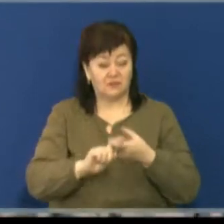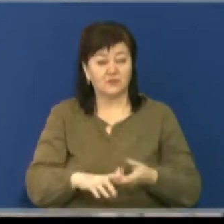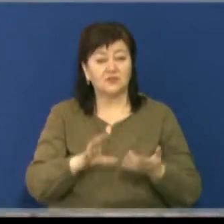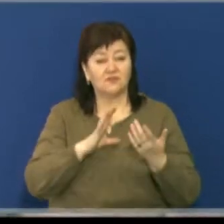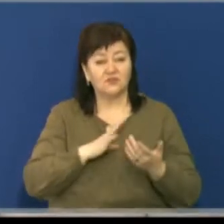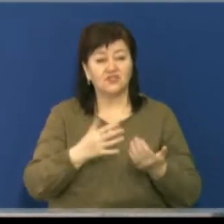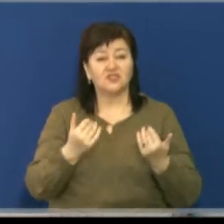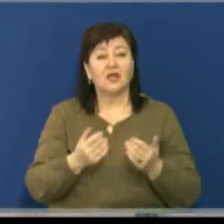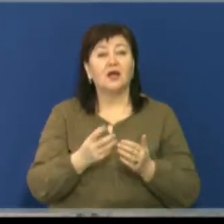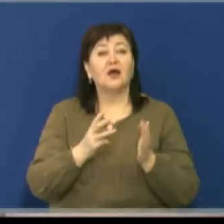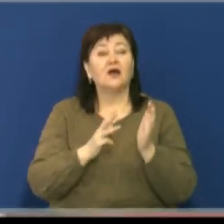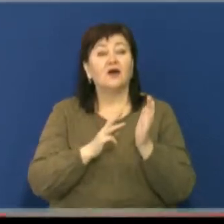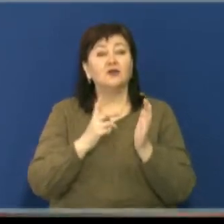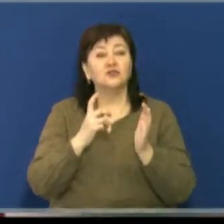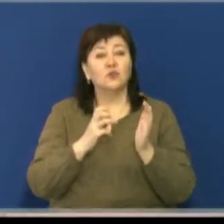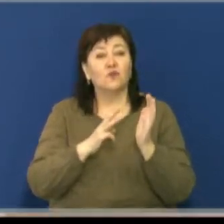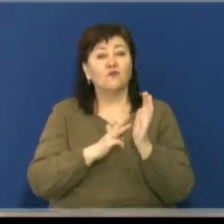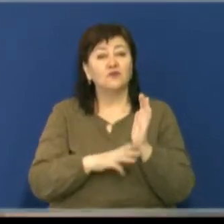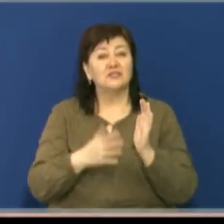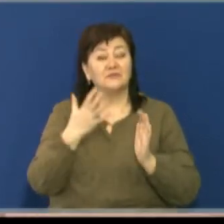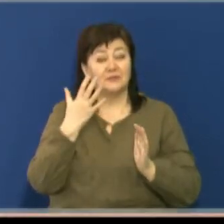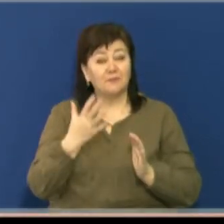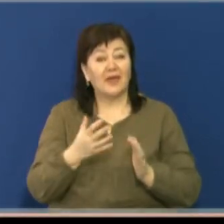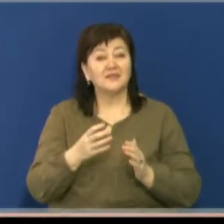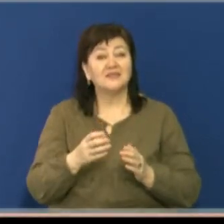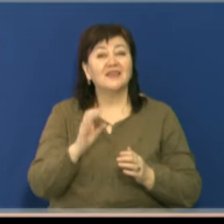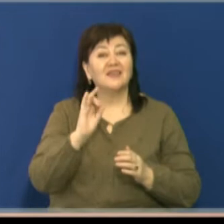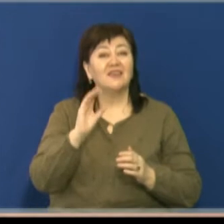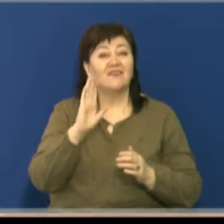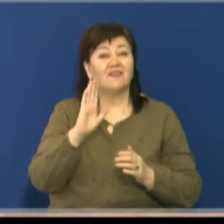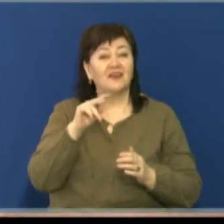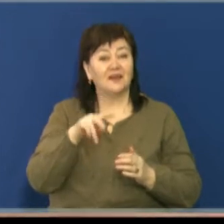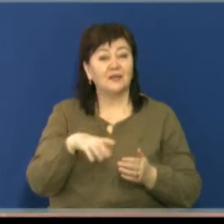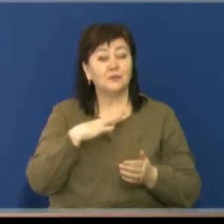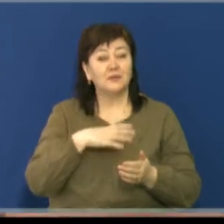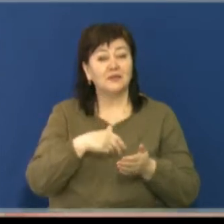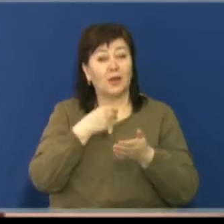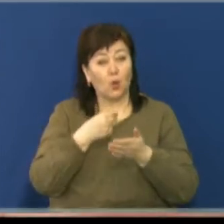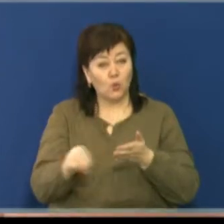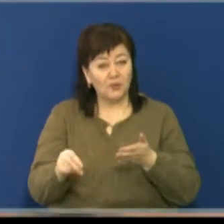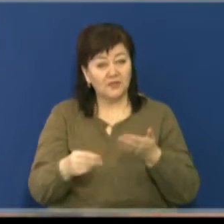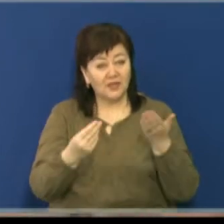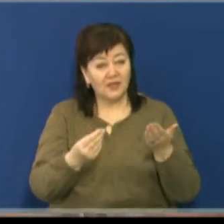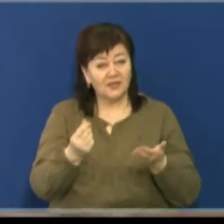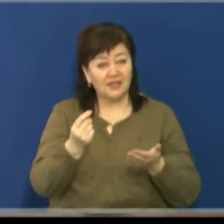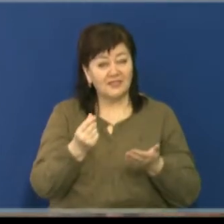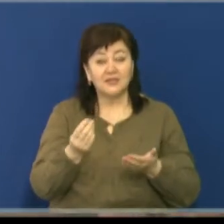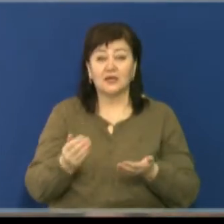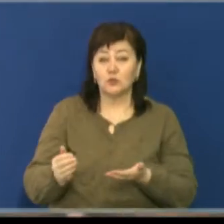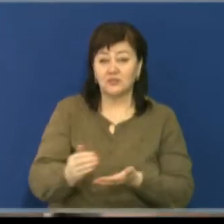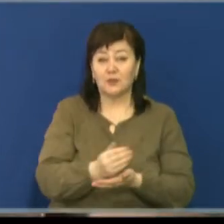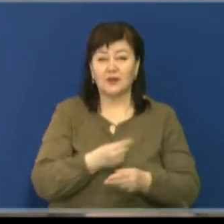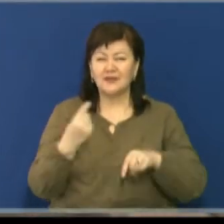берді. 185 өкпені жасанды желдету аппараты сатып алынды. Оны семейдегі ауруханалар мен провизорлық орталықтарға